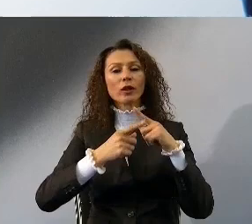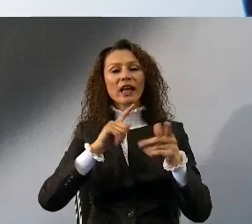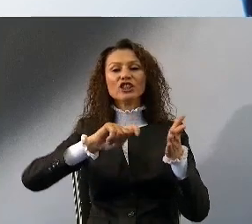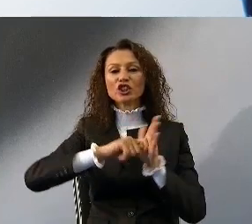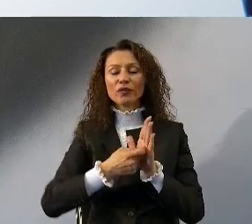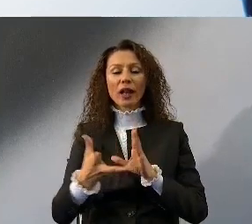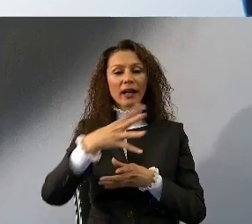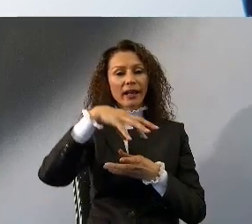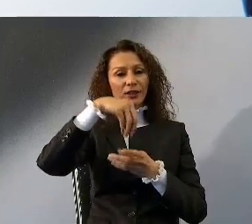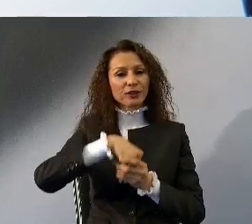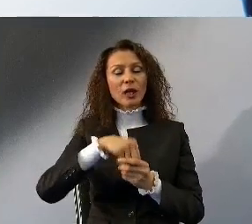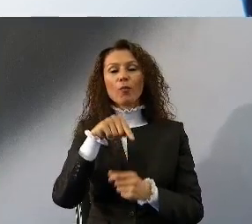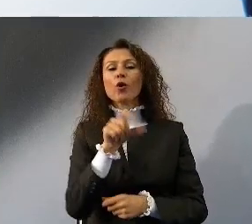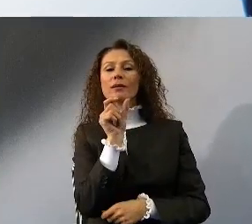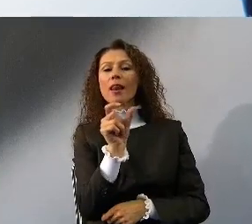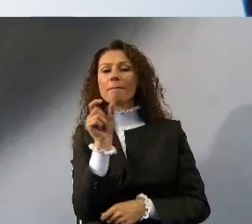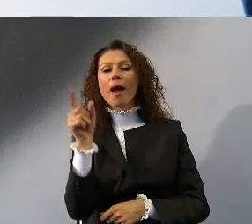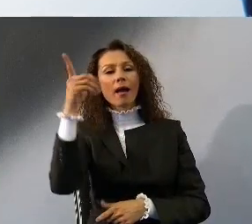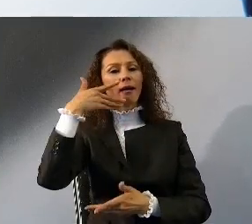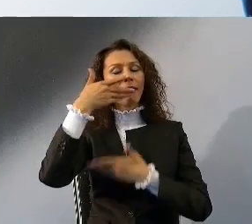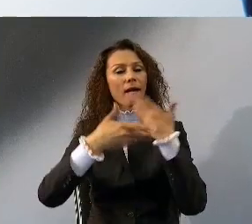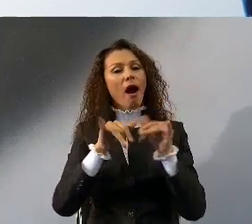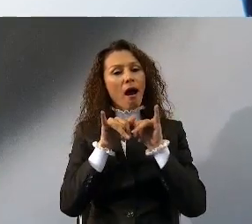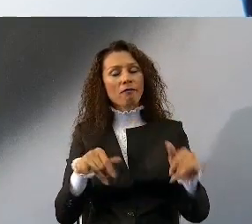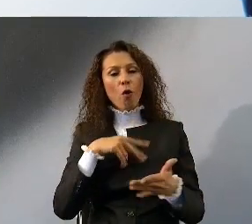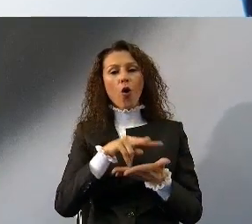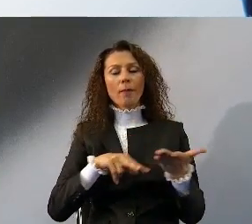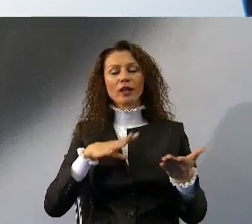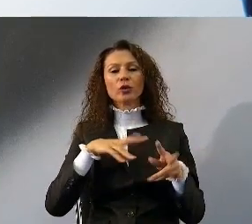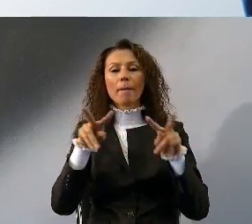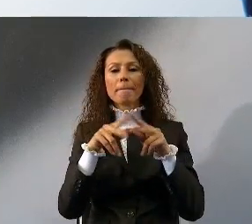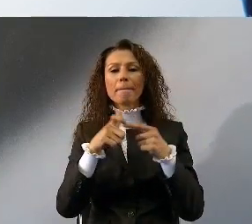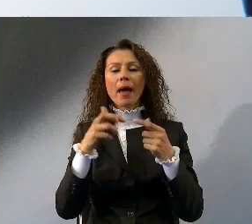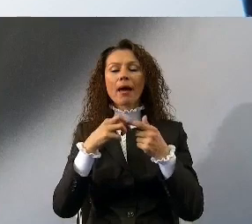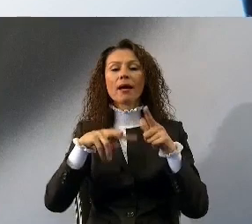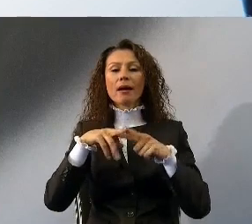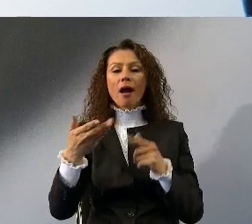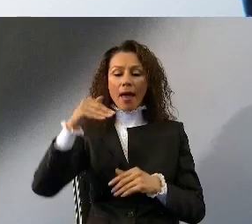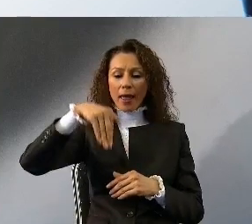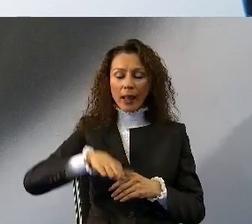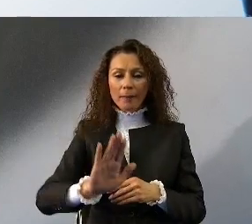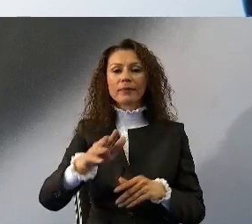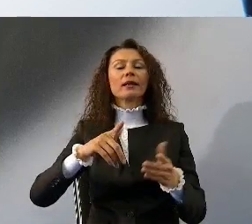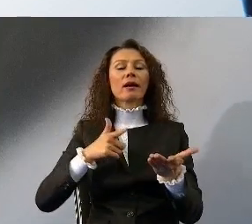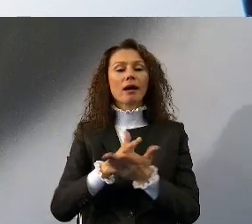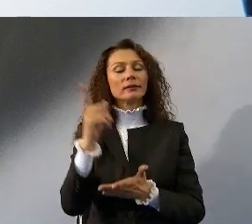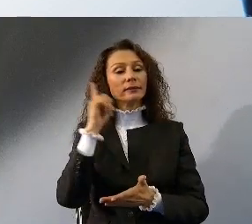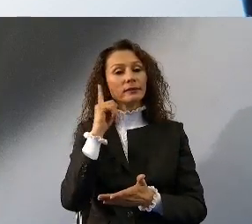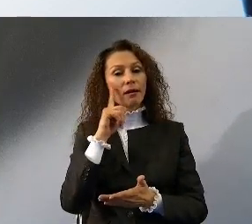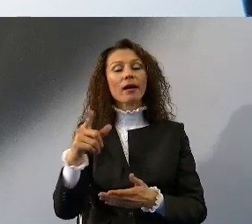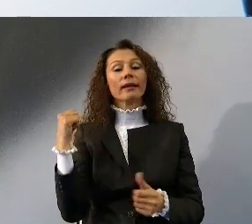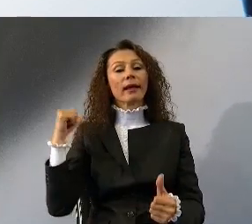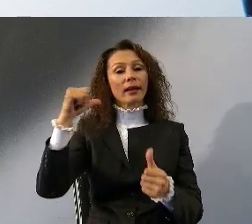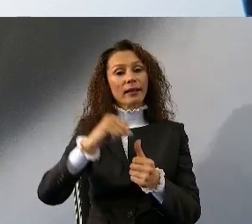şifreleri içerisinde bu kelimeler yer alıyor. Aynen okumak istiyorum. Meraların ve eğimli marjinal tarım arazilerinin yeniden